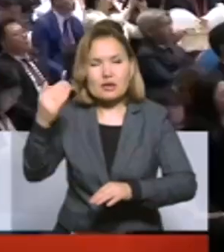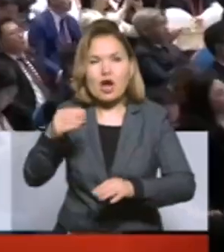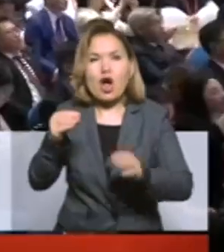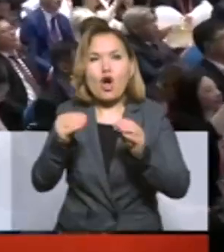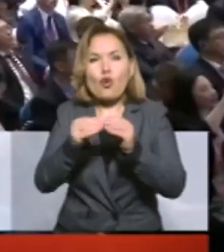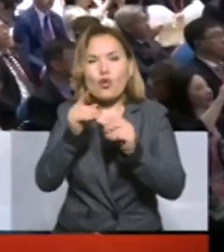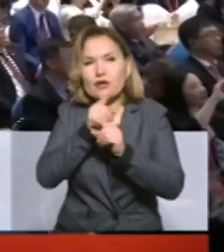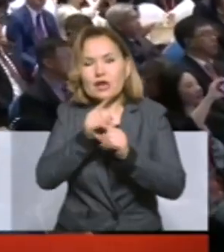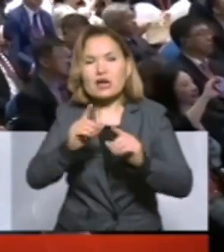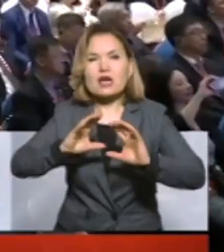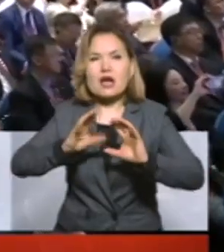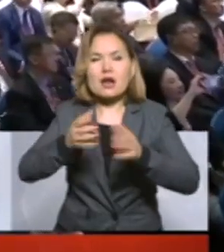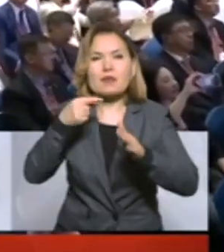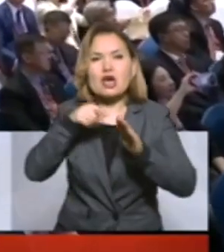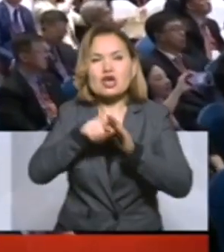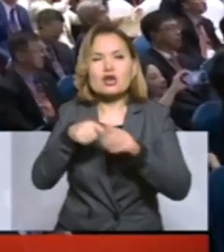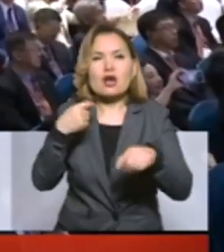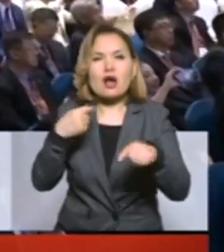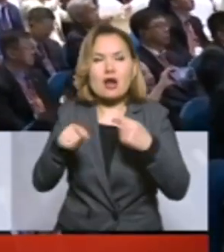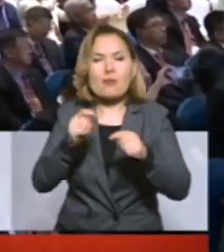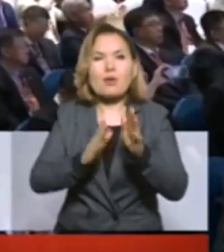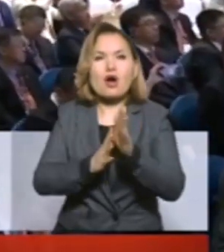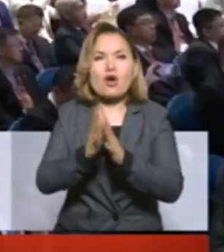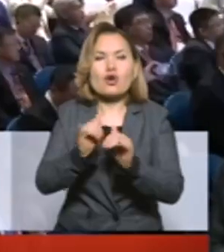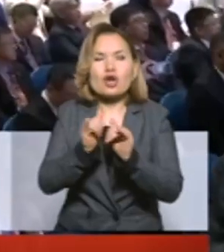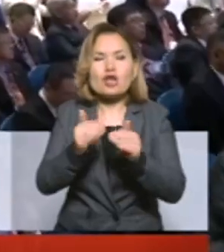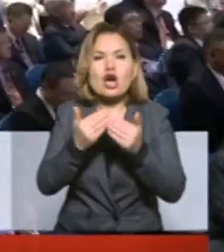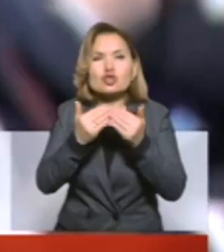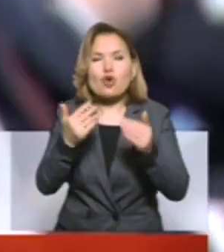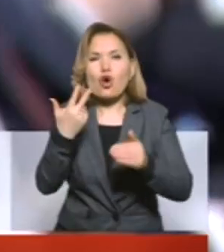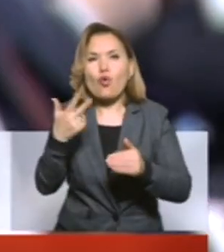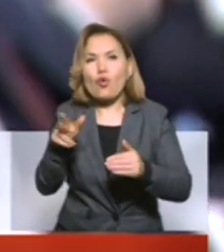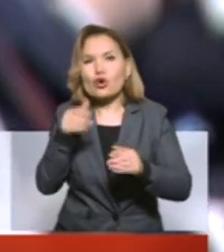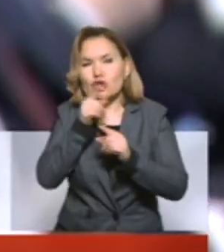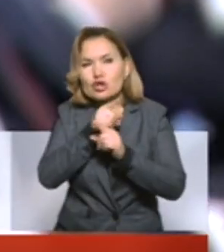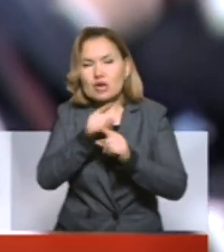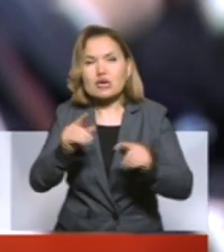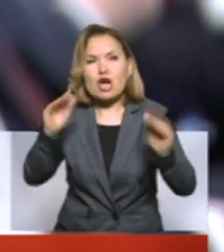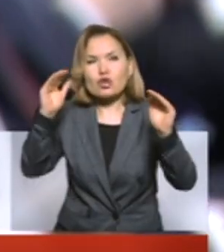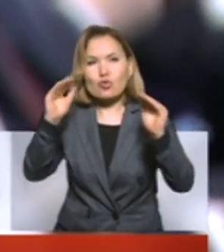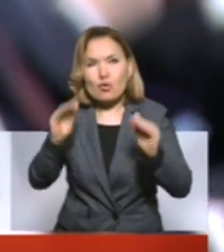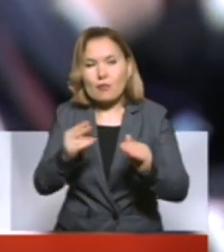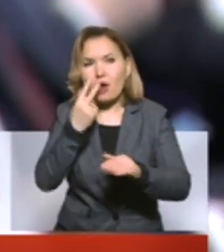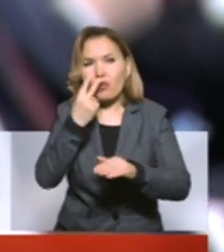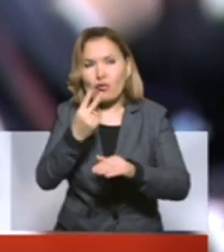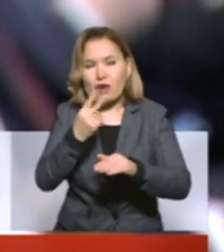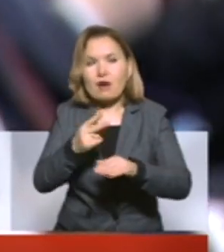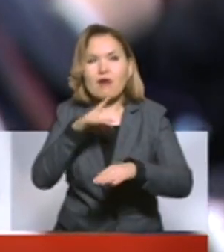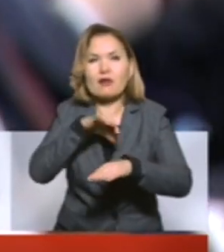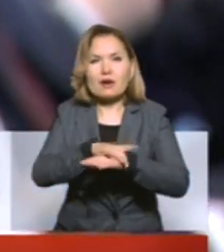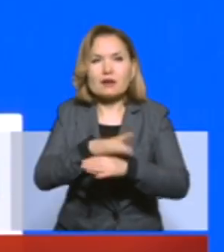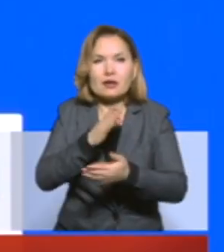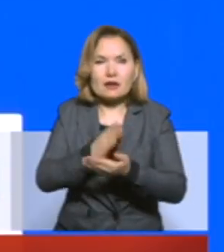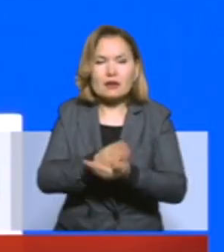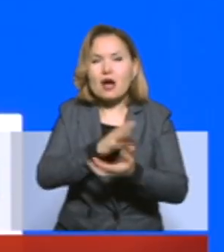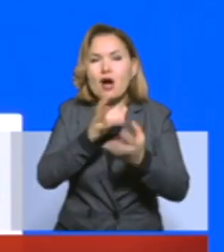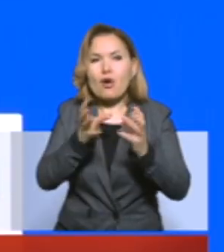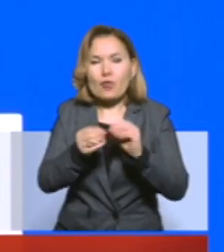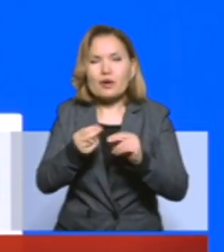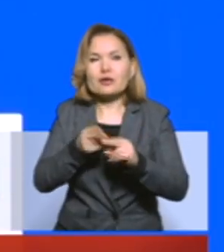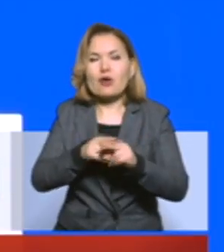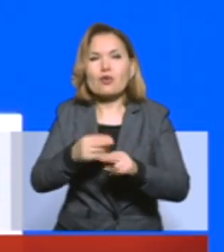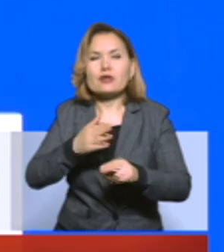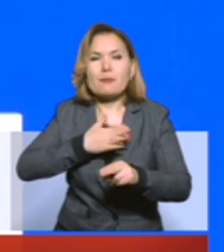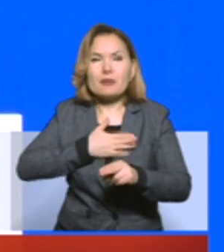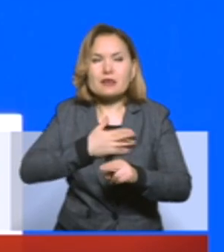қарай жаһандық жалпы ішкі өнімнің өсу қарқыны соңғы 30 жылда ең төменгі деңгейге түскені айқындала бастады.